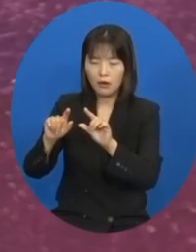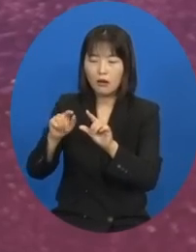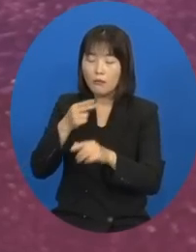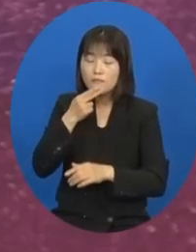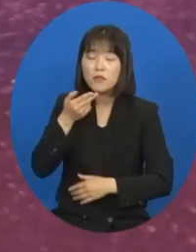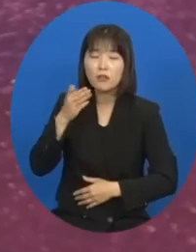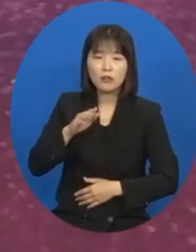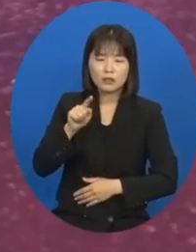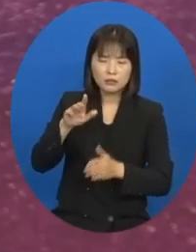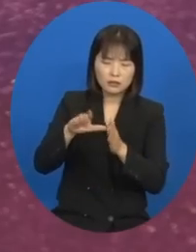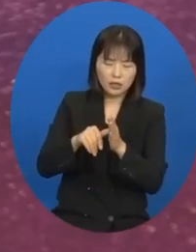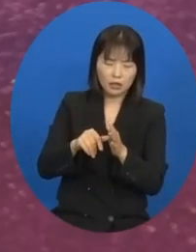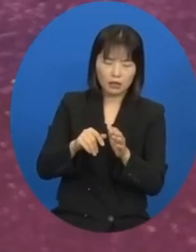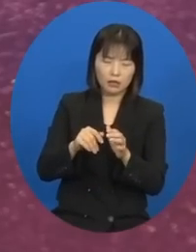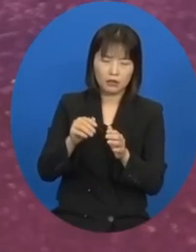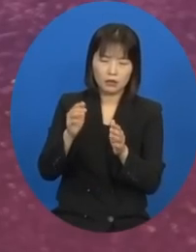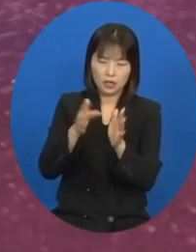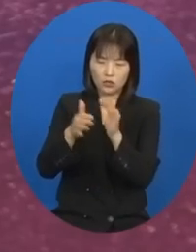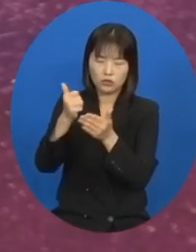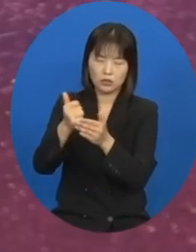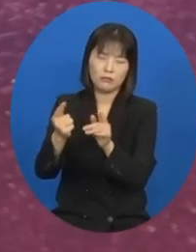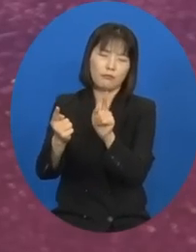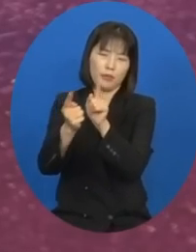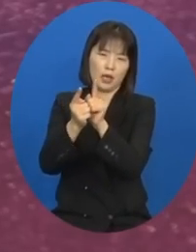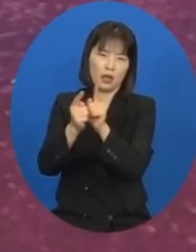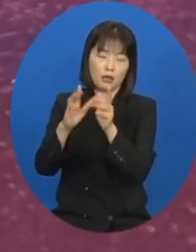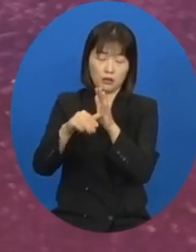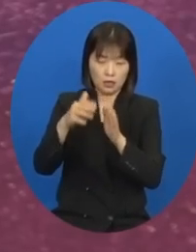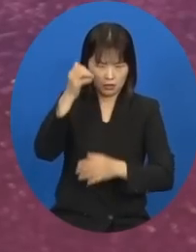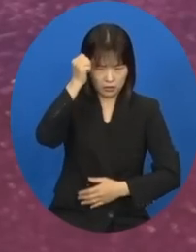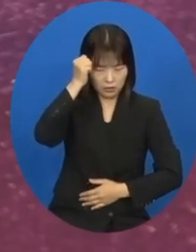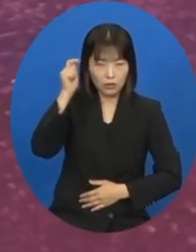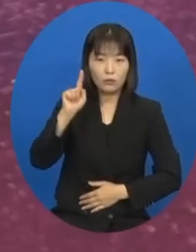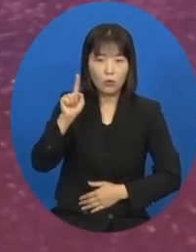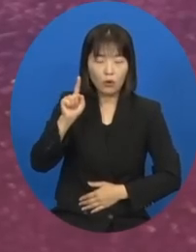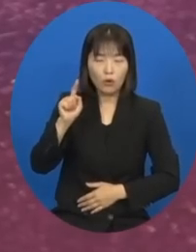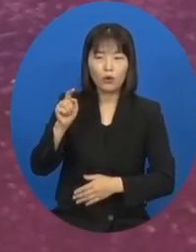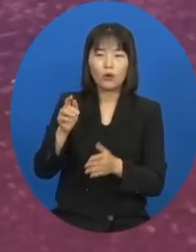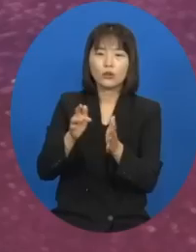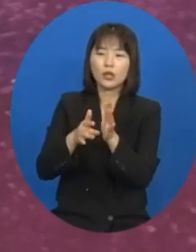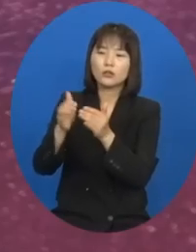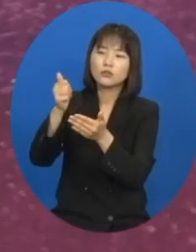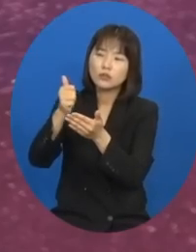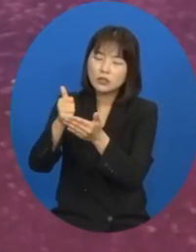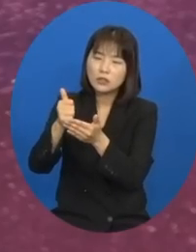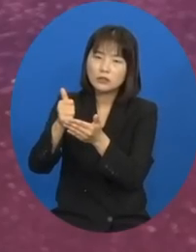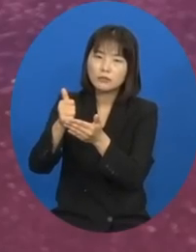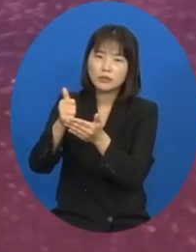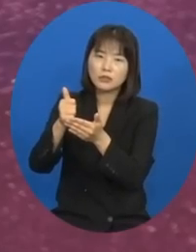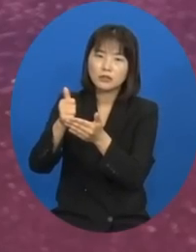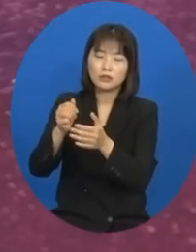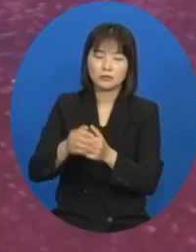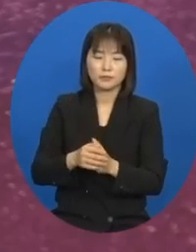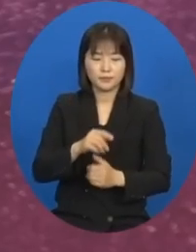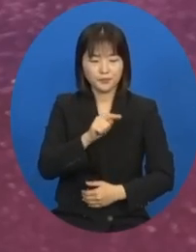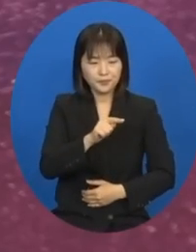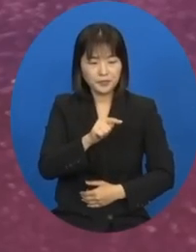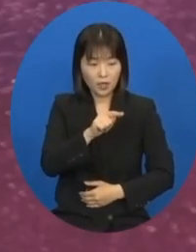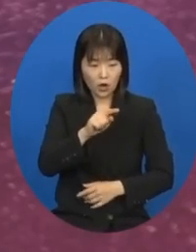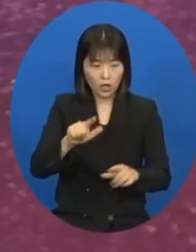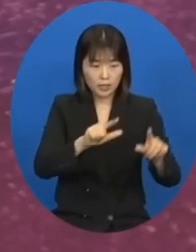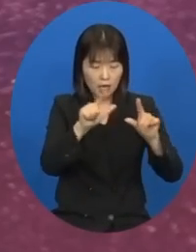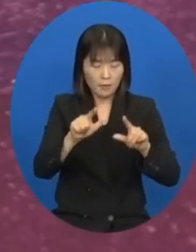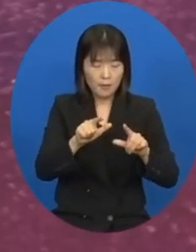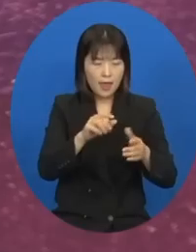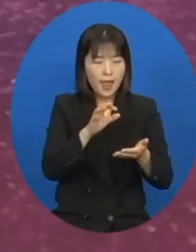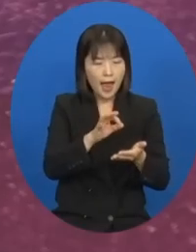여러 가지 체험이 있었는데 그 중에 제가 기억에 남는 것이 예수님이 그분한테 너의 삶에서 이러이러한 것들이 참